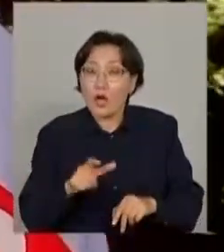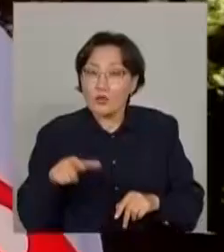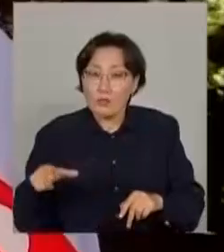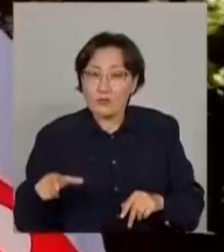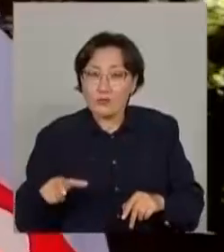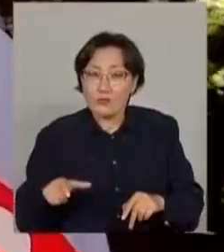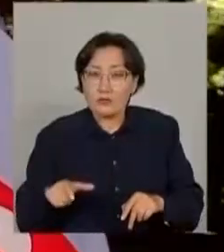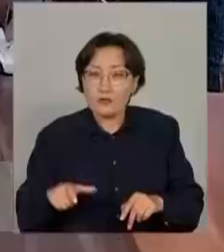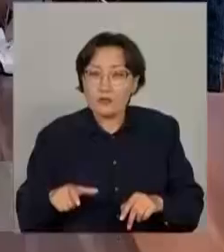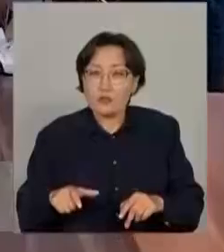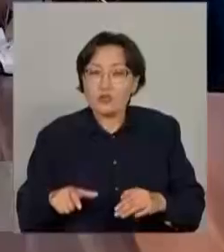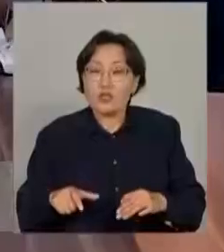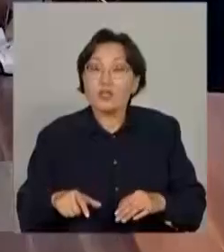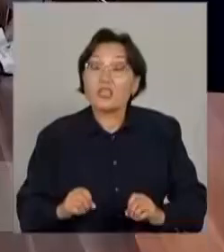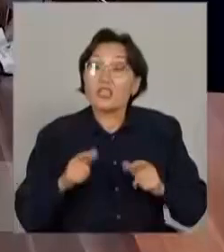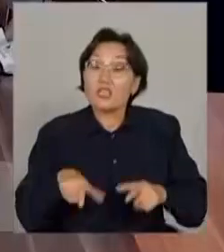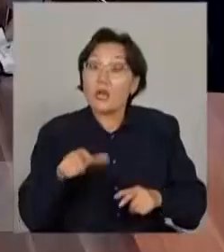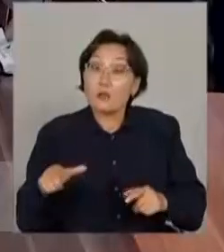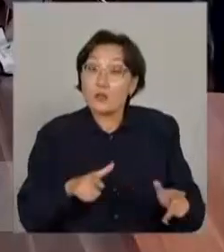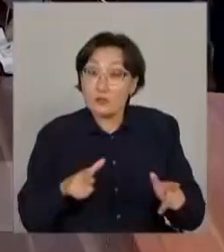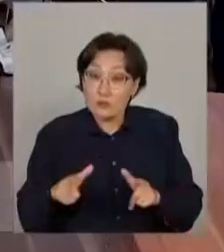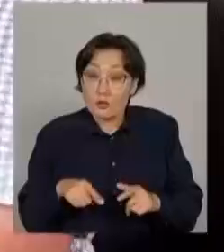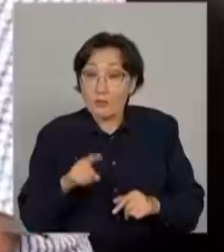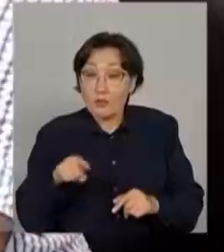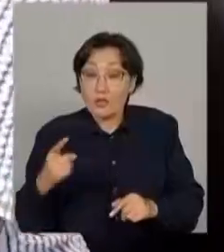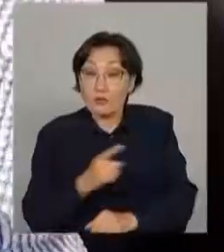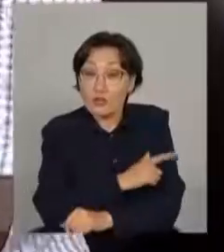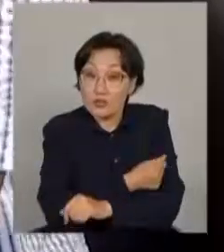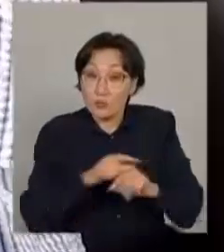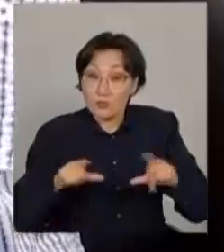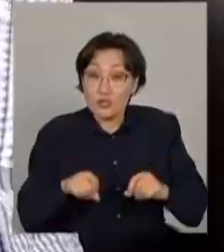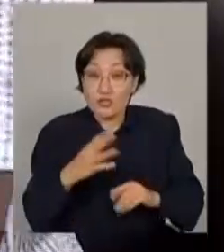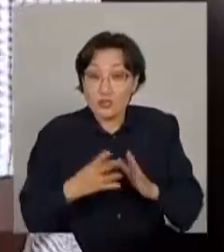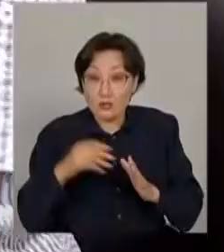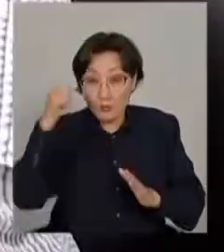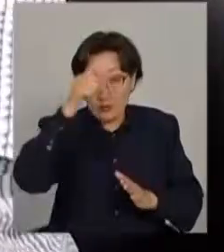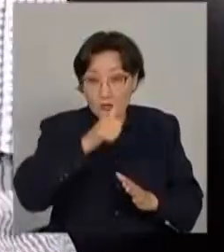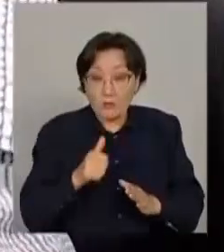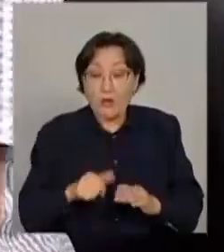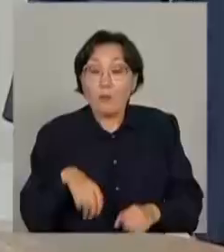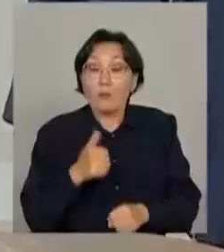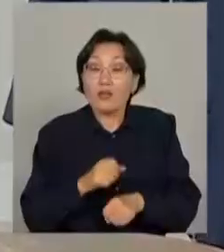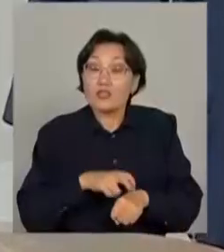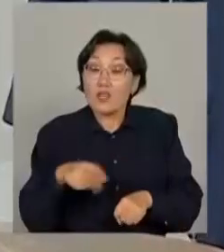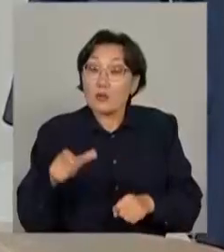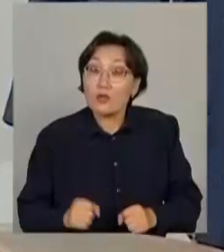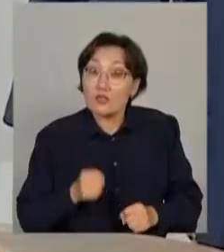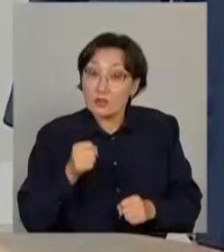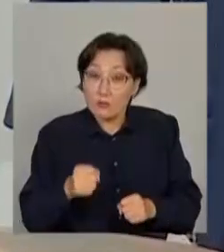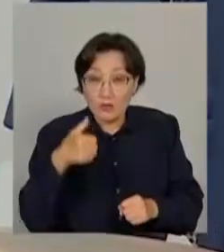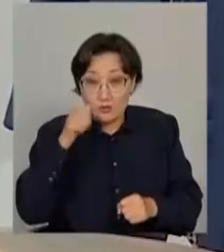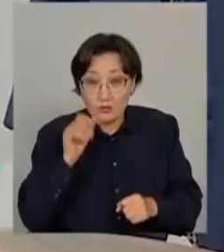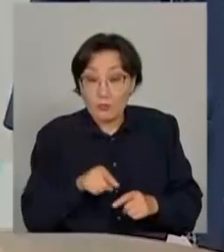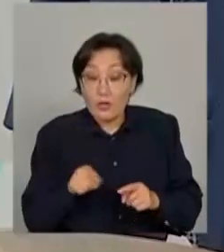уже неғып тағайындап қойған. Абылай Домбай қаладағы нөмірі бірінші ауруханаға 2019 жылы бас дәрігер болып келген. Кешелі